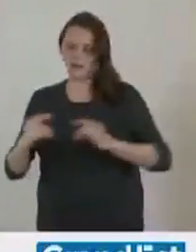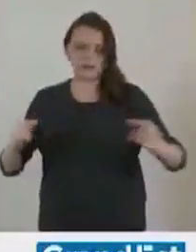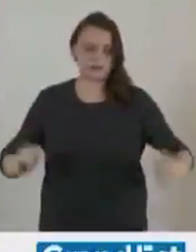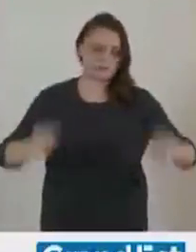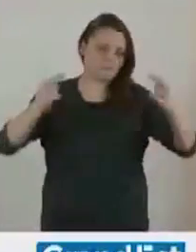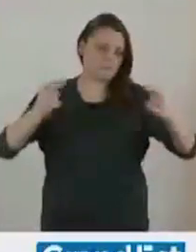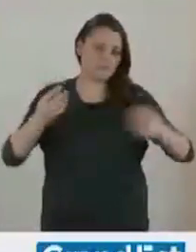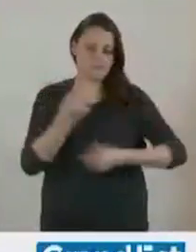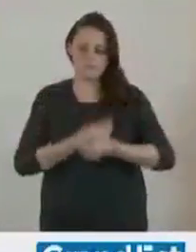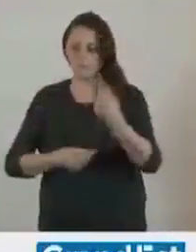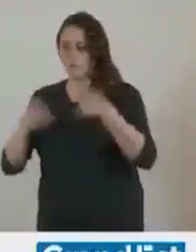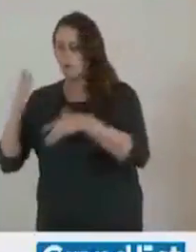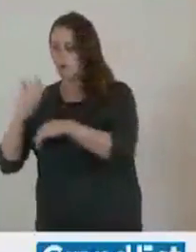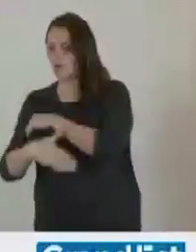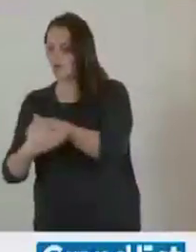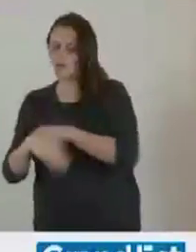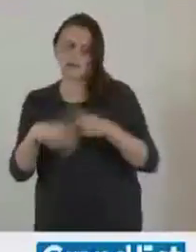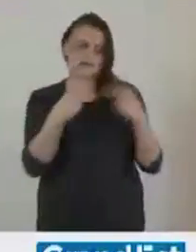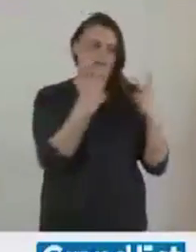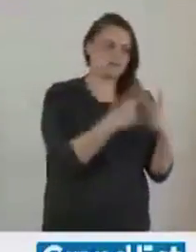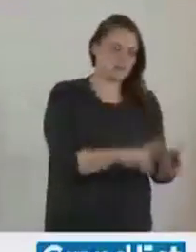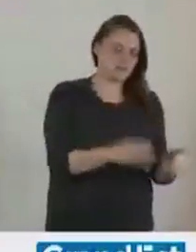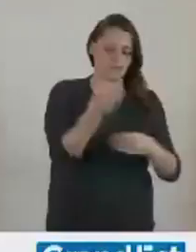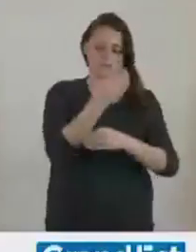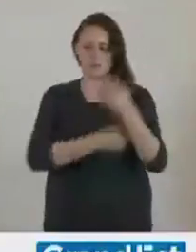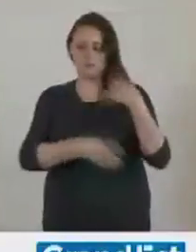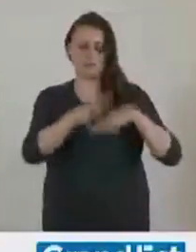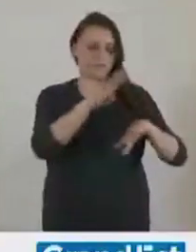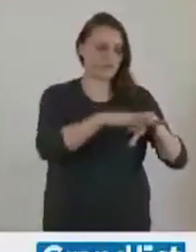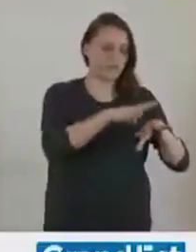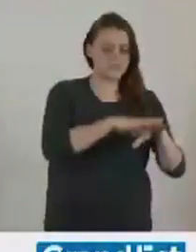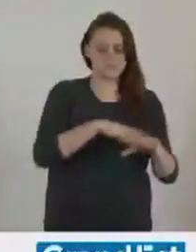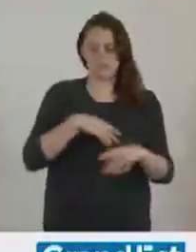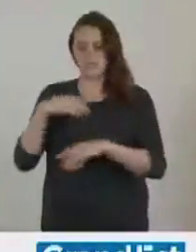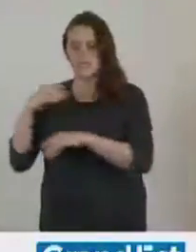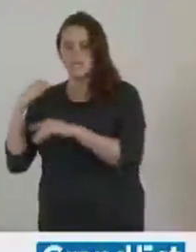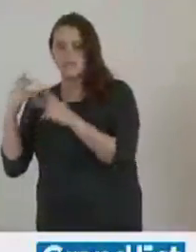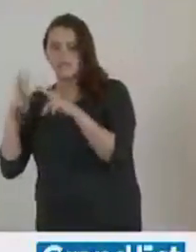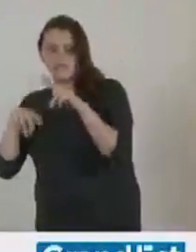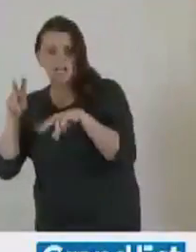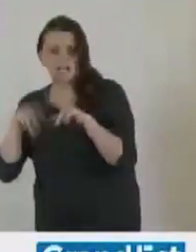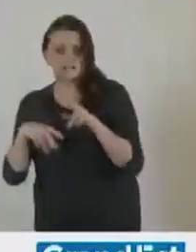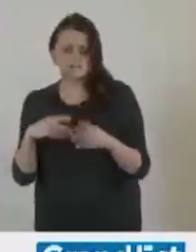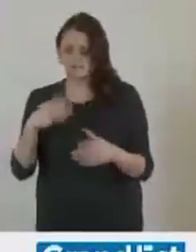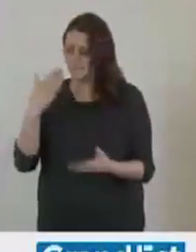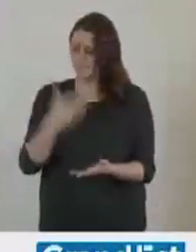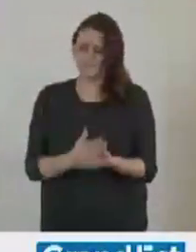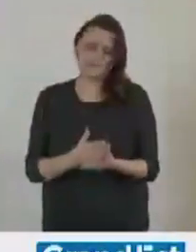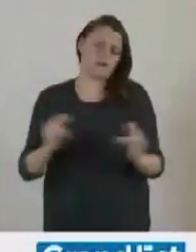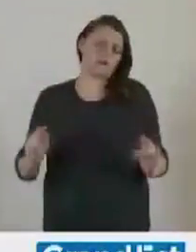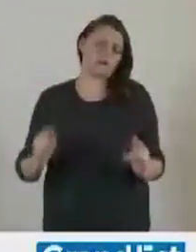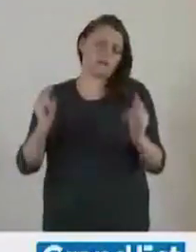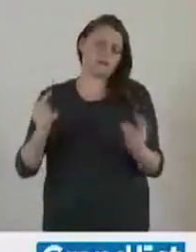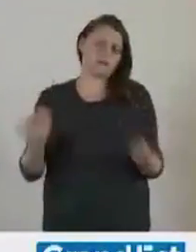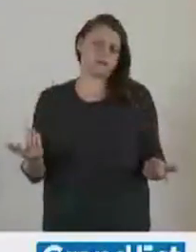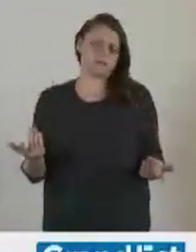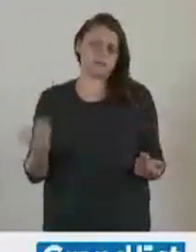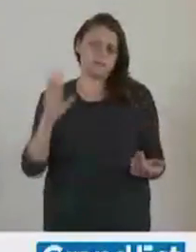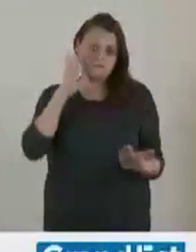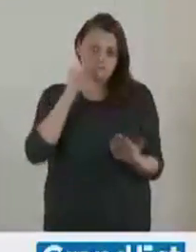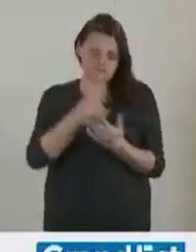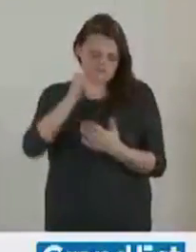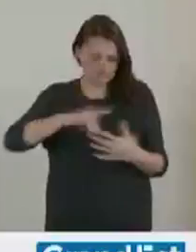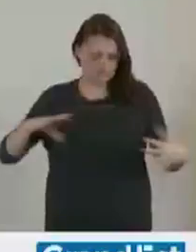la ville, entre les quartiers et la ruralité. Aujourd'hui, c'est une alliance des territoires forte qui doit se